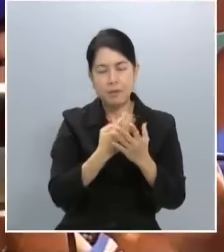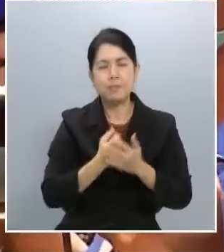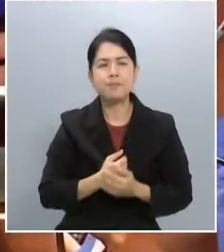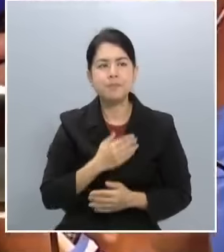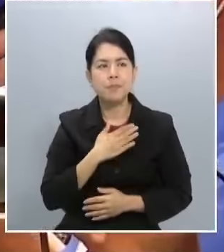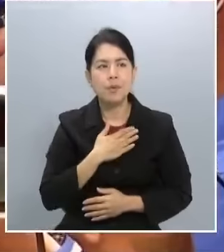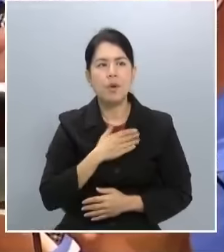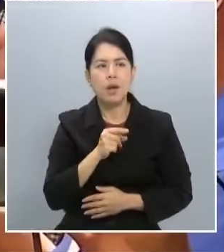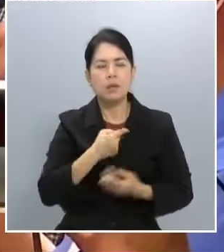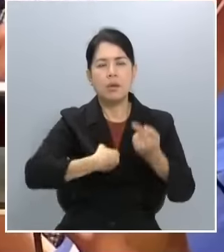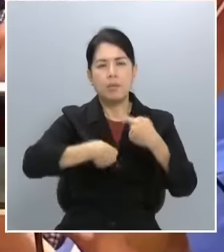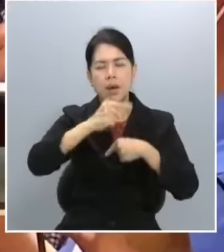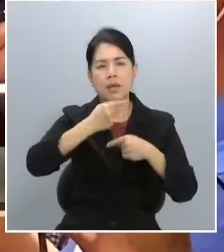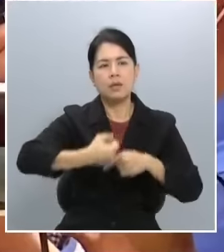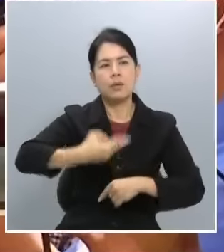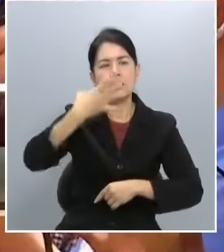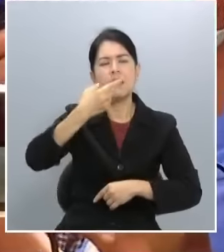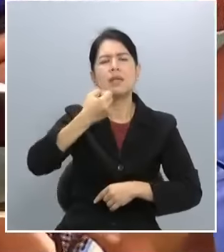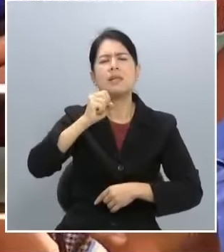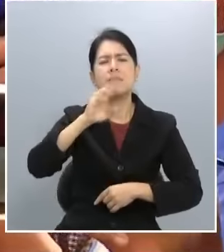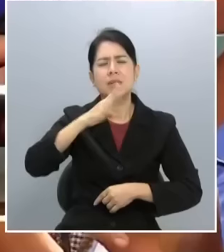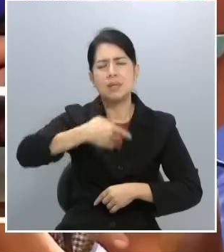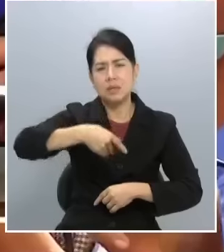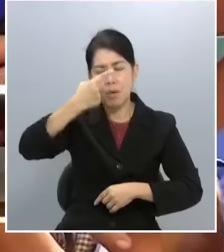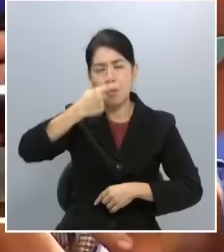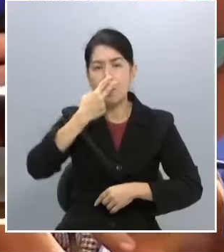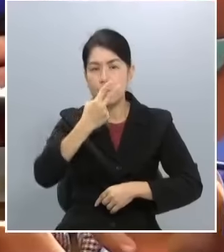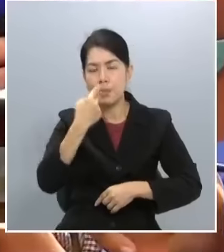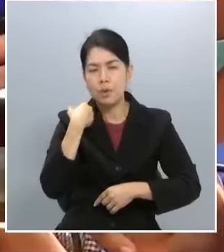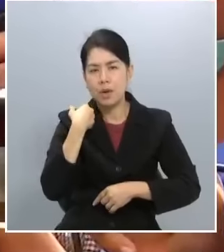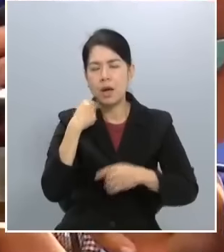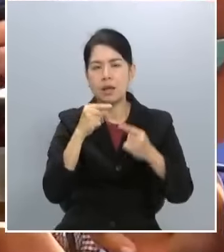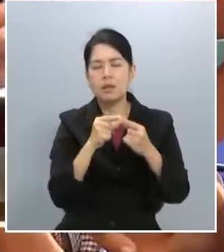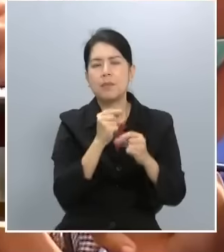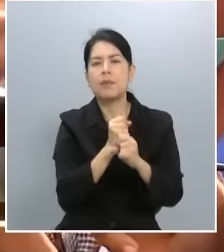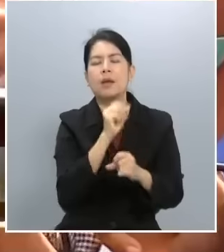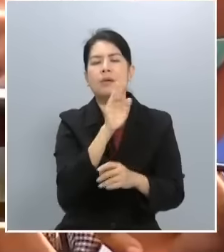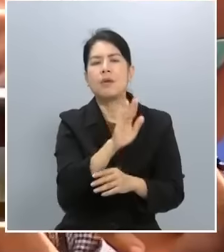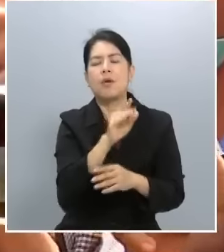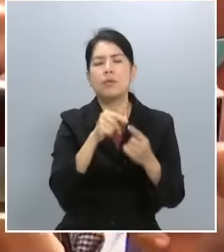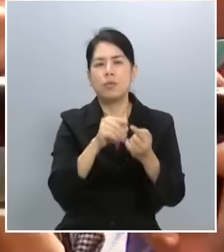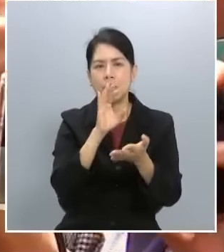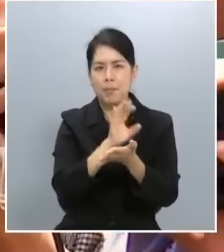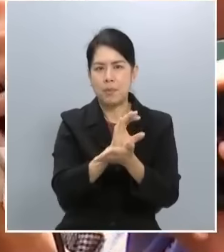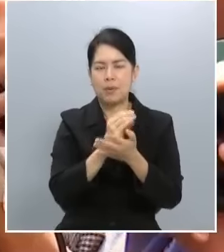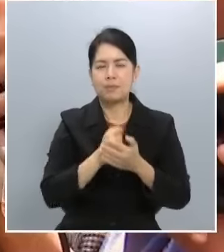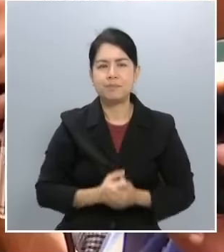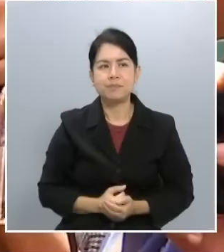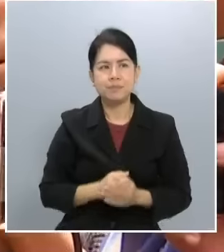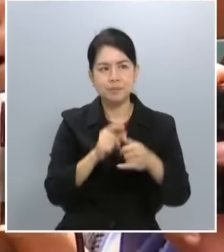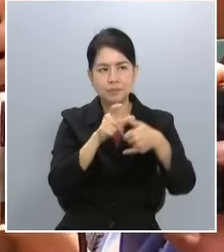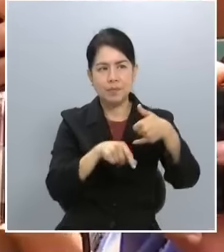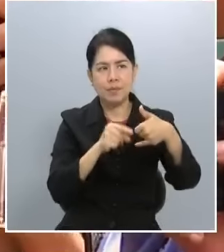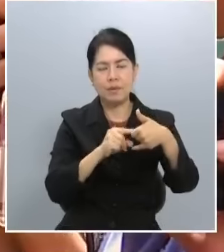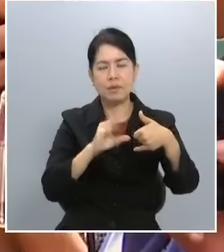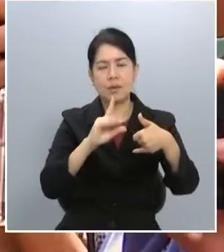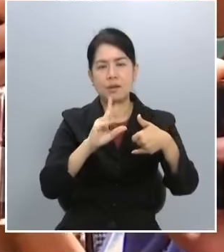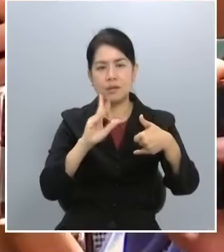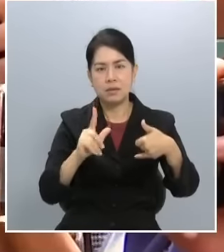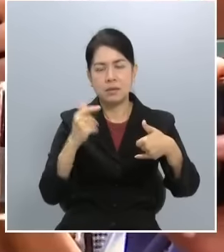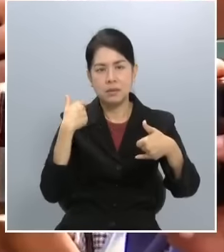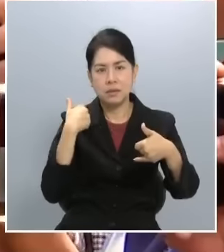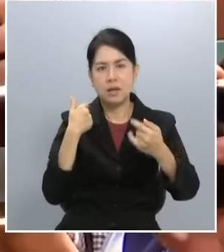ให้ขึ้นไปยังชั้น14ของอาคารไปดูขั้นตอนการคุมขังแต่ว่าคุณชัยชนะกับกรรมธิการการตำรวจไม่